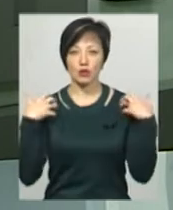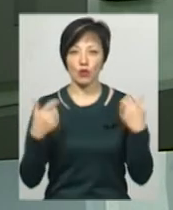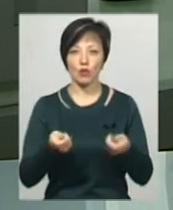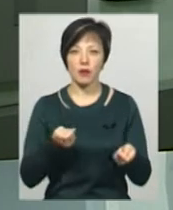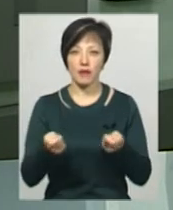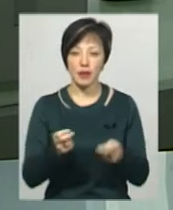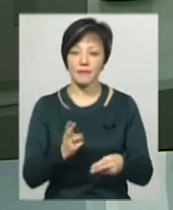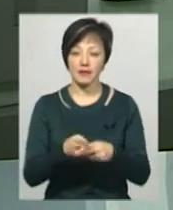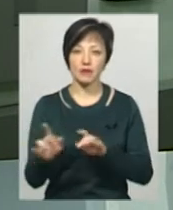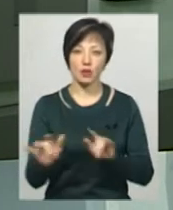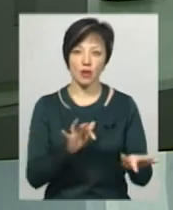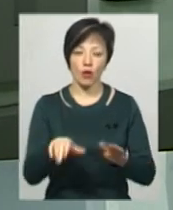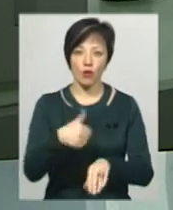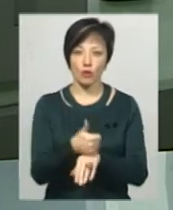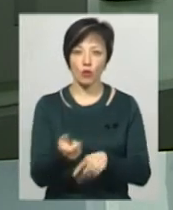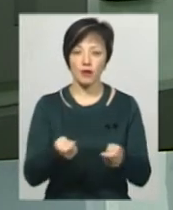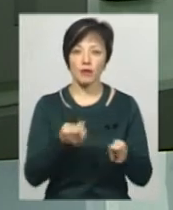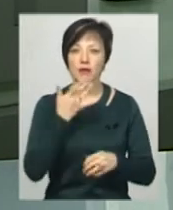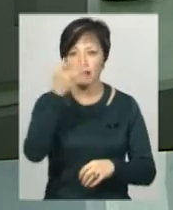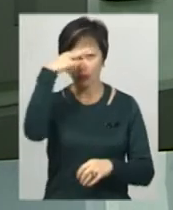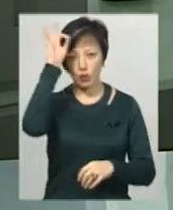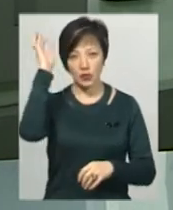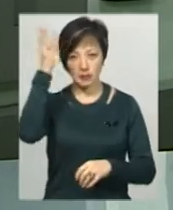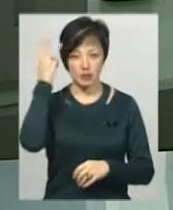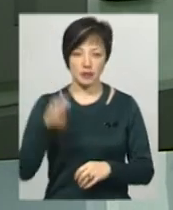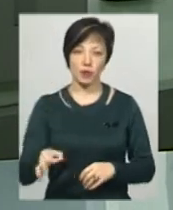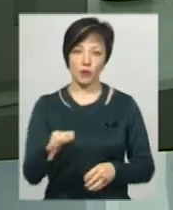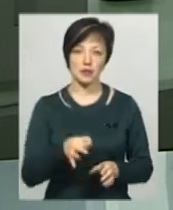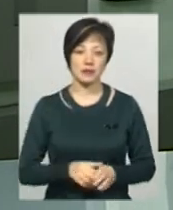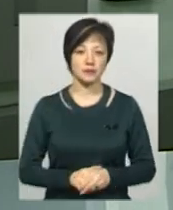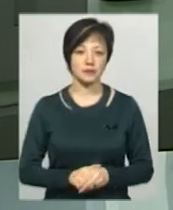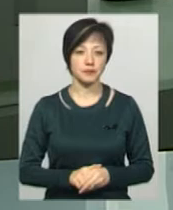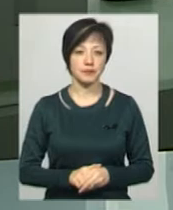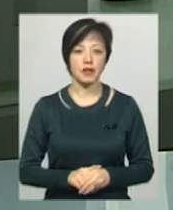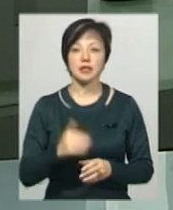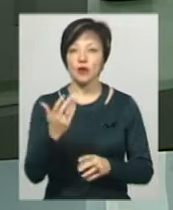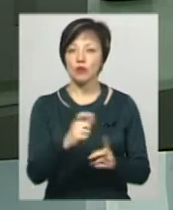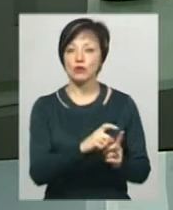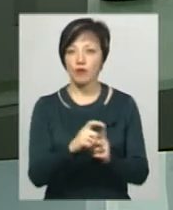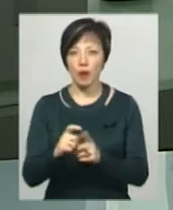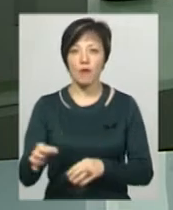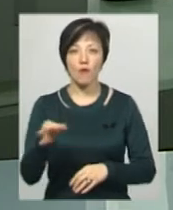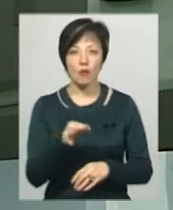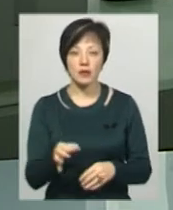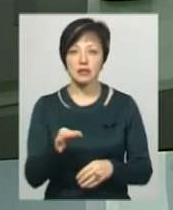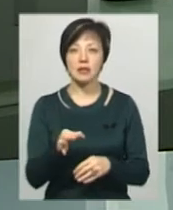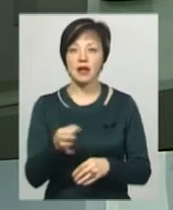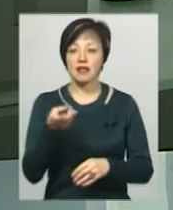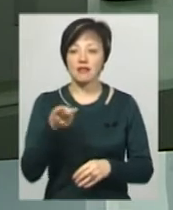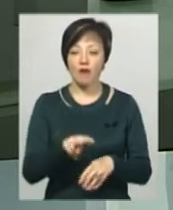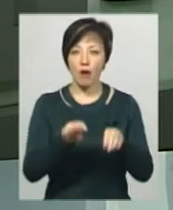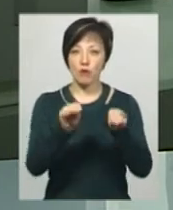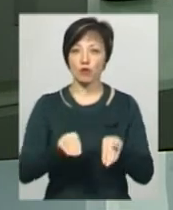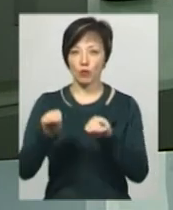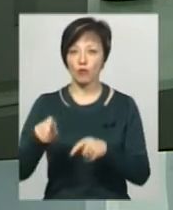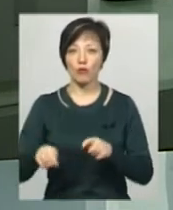управління превентивної діяльності Головного управління Нацполіції Хмельницької області Дмитро Міхалець. За його словами, на Хмельниччині склали 2 адмінпротоколи